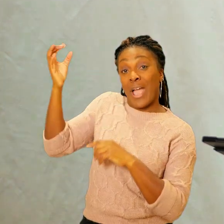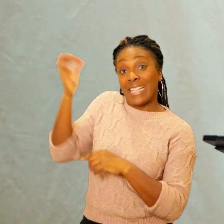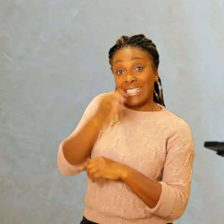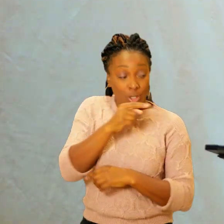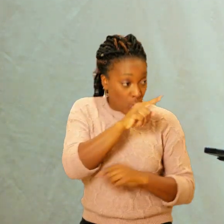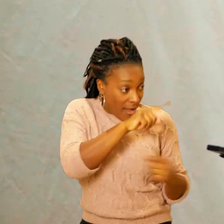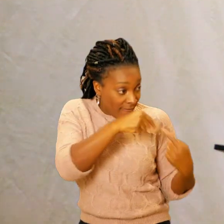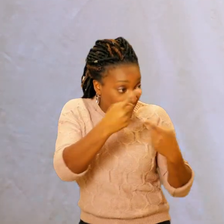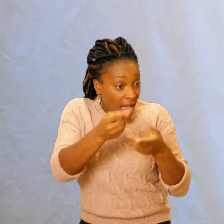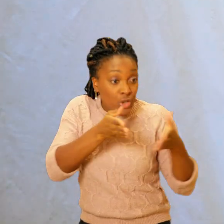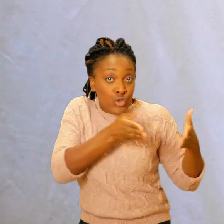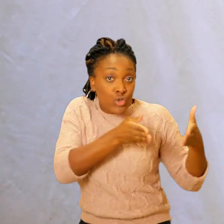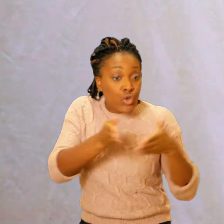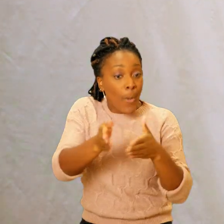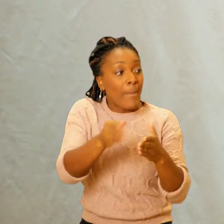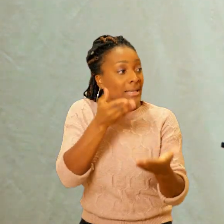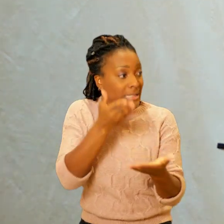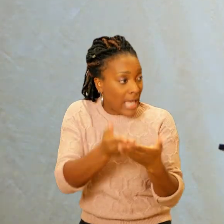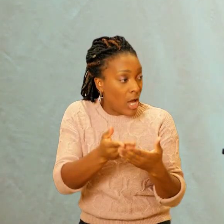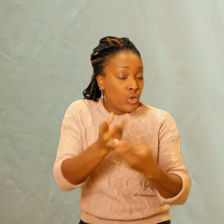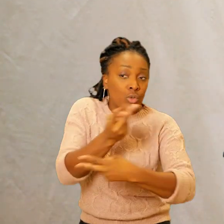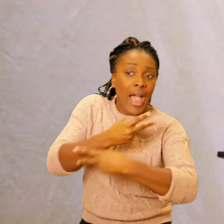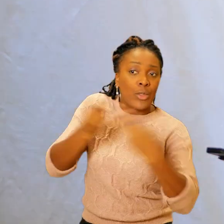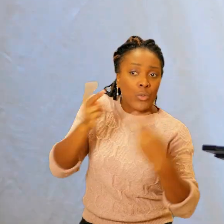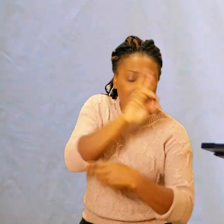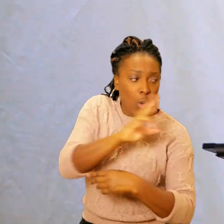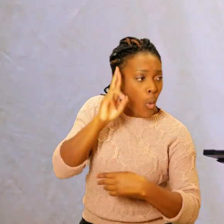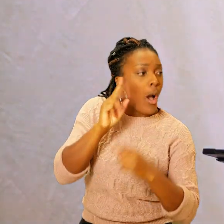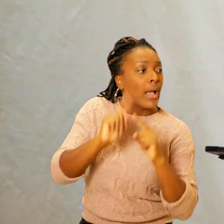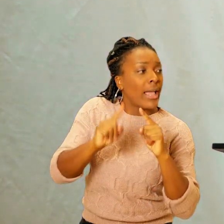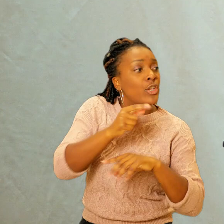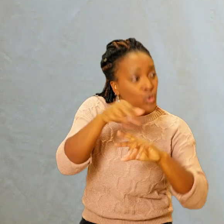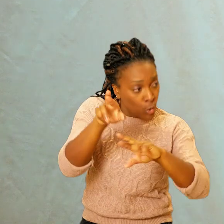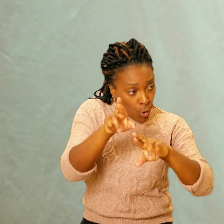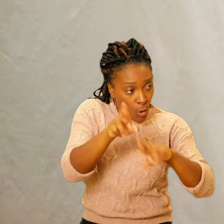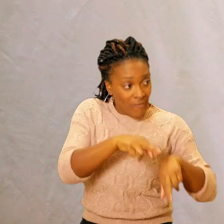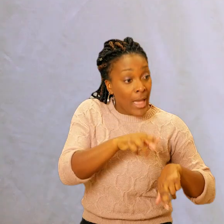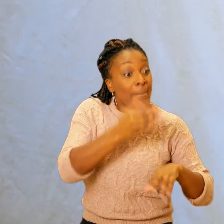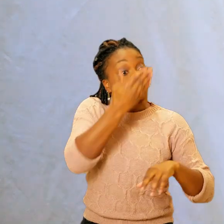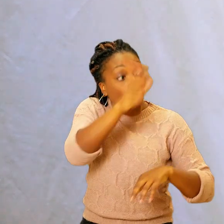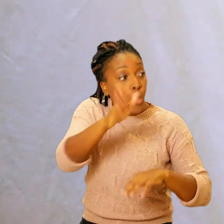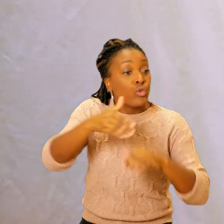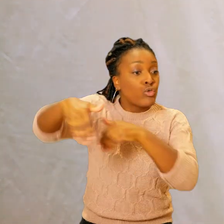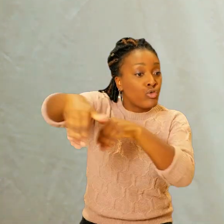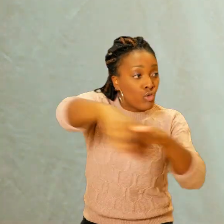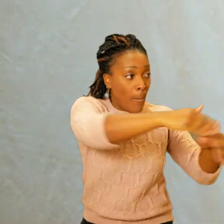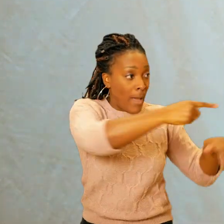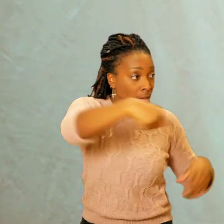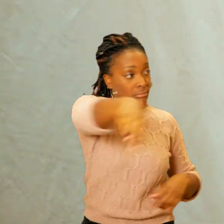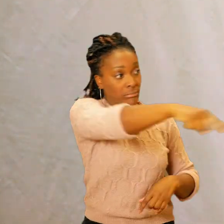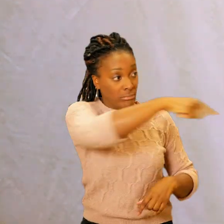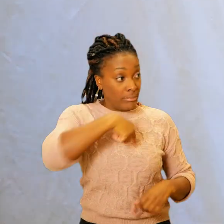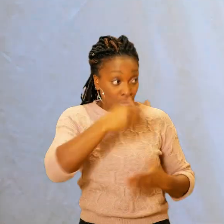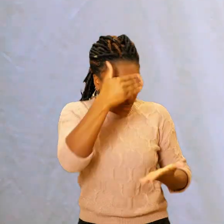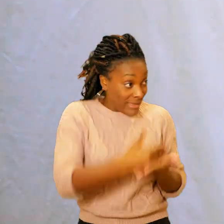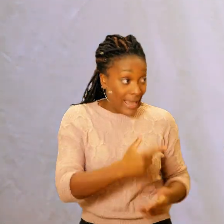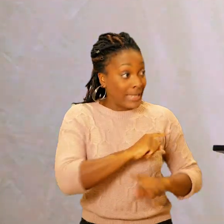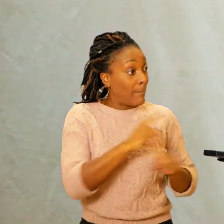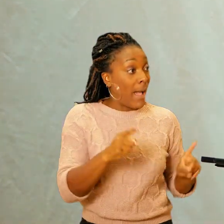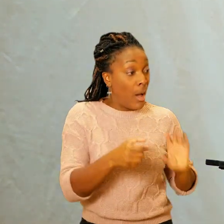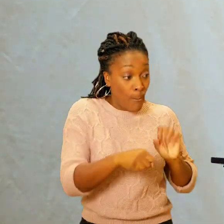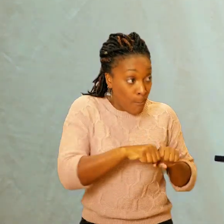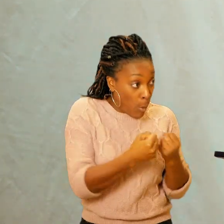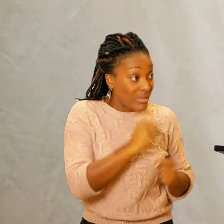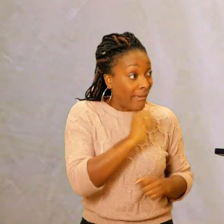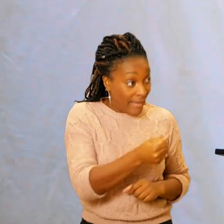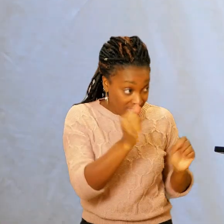tu iras par un chemin, annoncer quelque chose à un roi, et puis tu reviendras par un autre chemin et tu ne t'arrêteras pas. Et qu'est-ce que ce